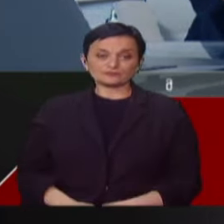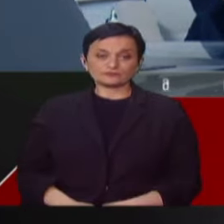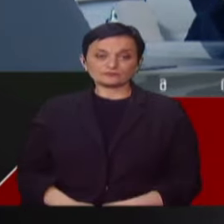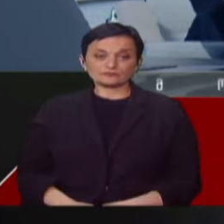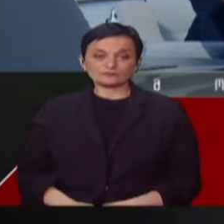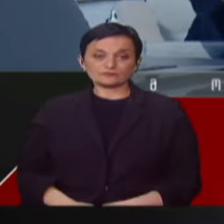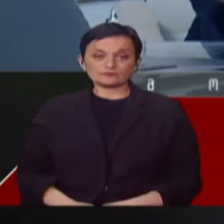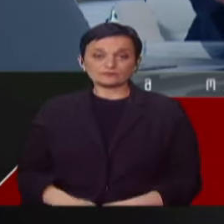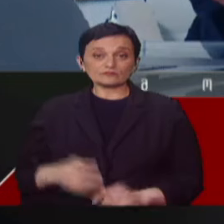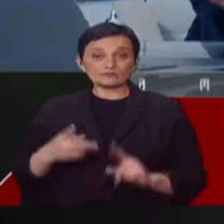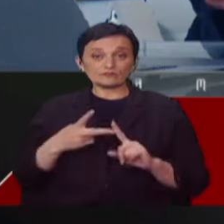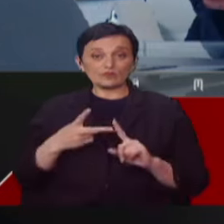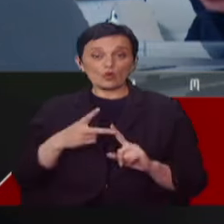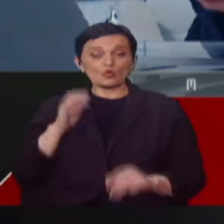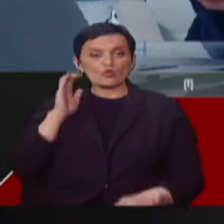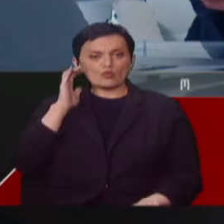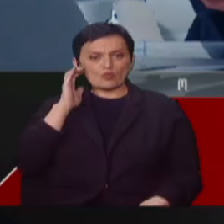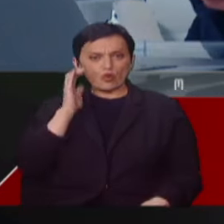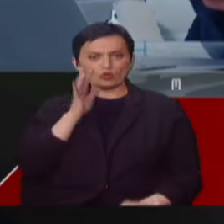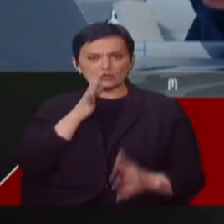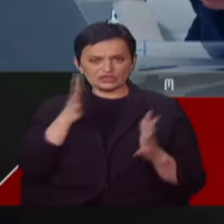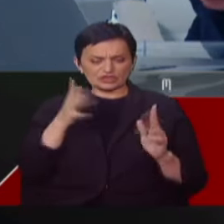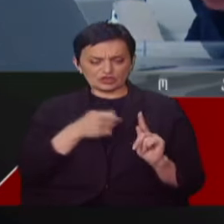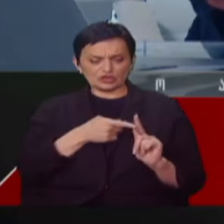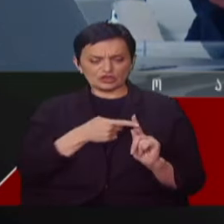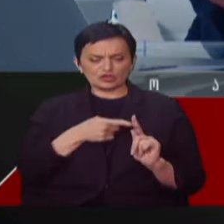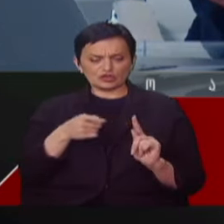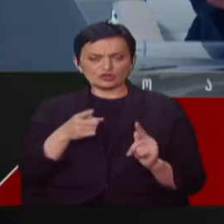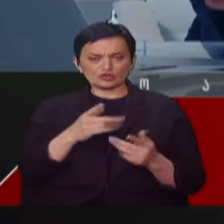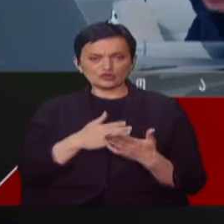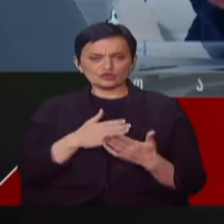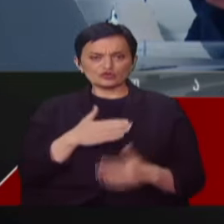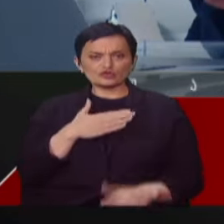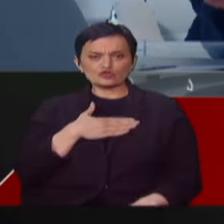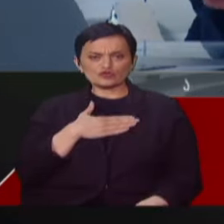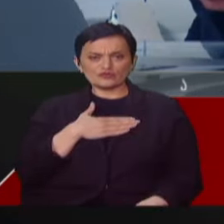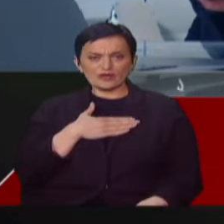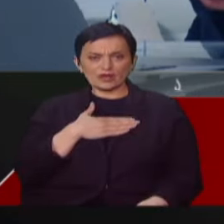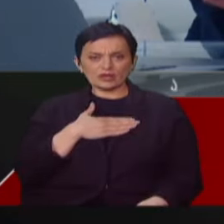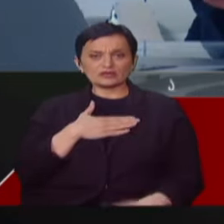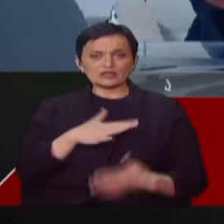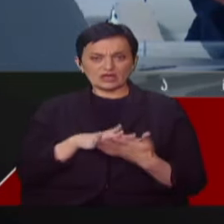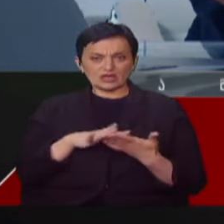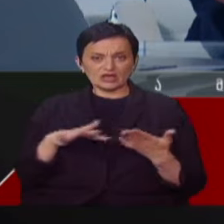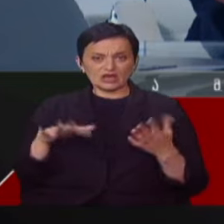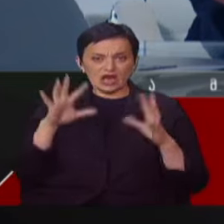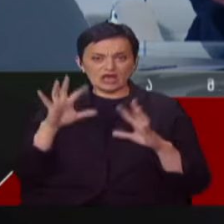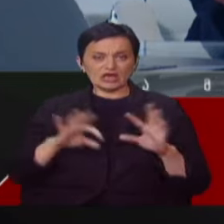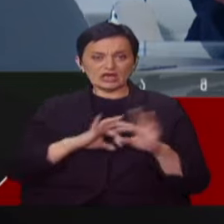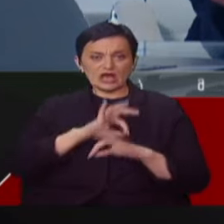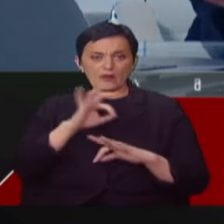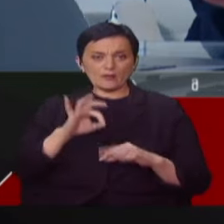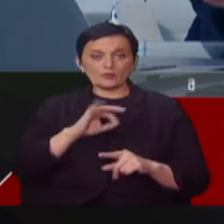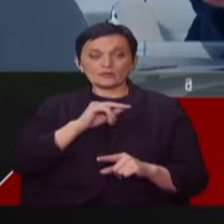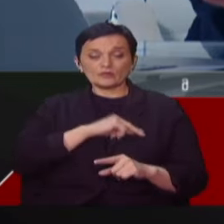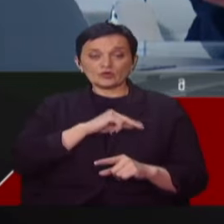ამ შემთხვევაში მეორე მოსმენამდე საკმაოდ დიდი დროა. ჩვენ ბუნებრივია გავაგრძელებთ კანონპროექტზე